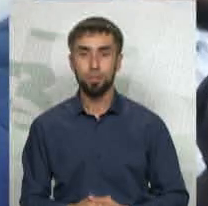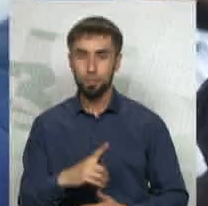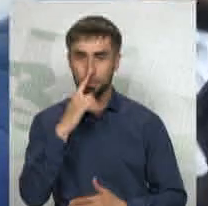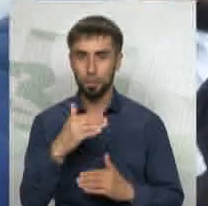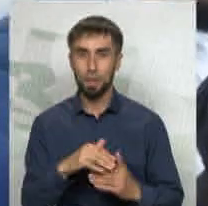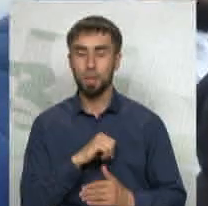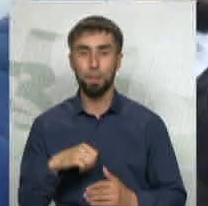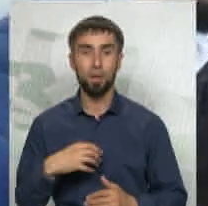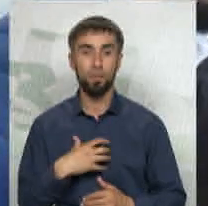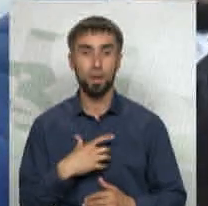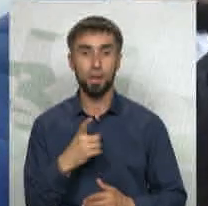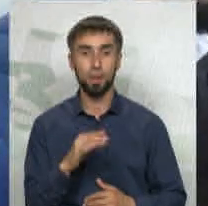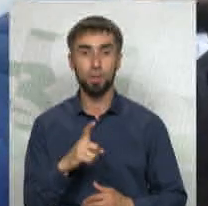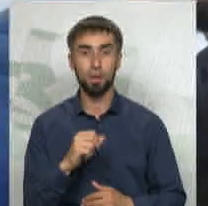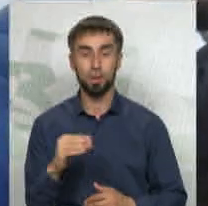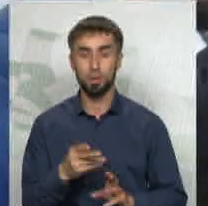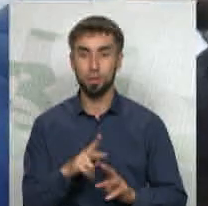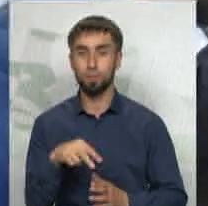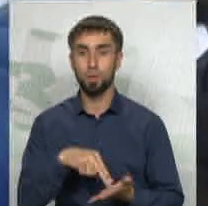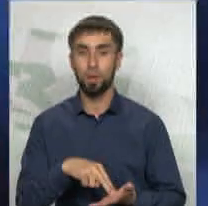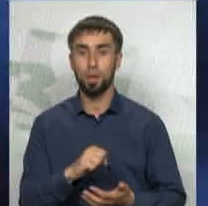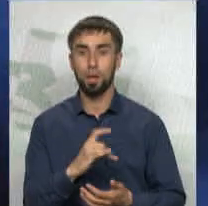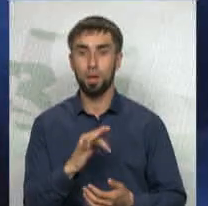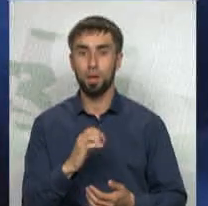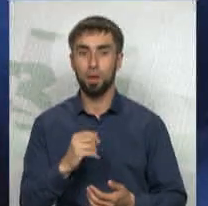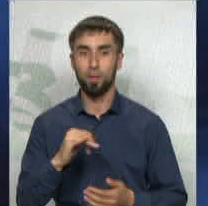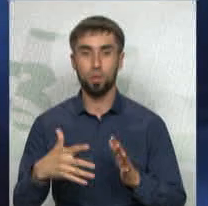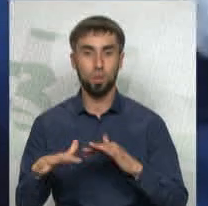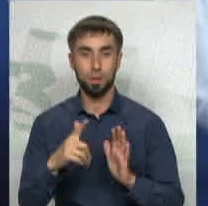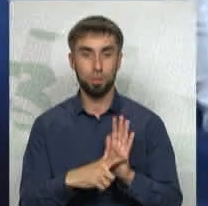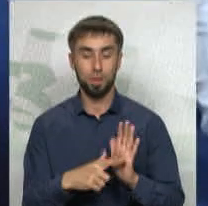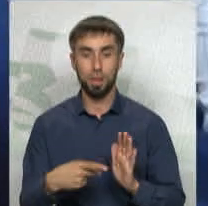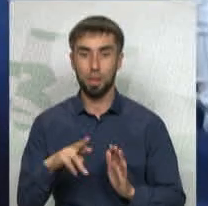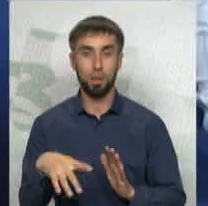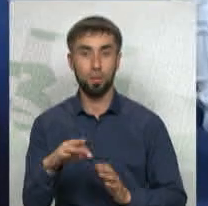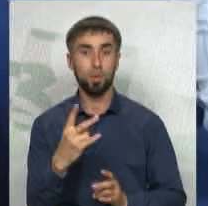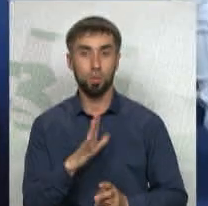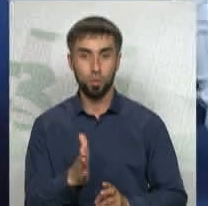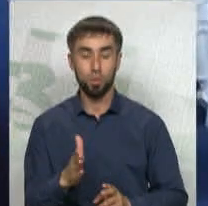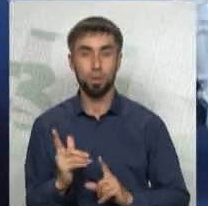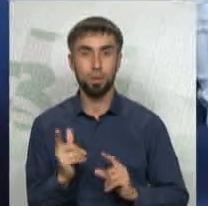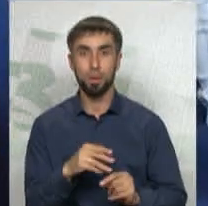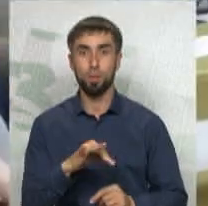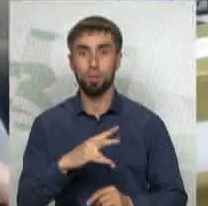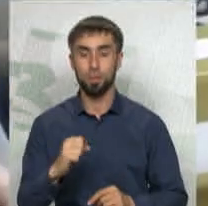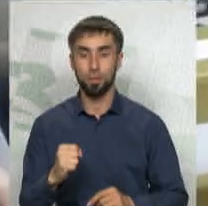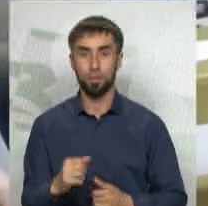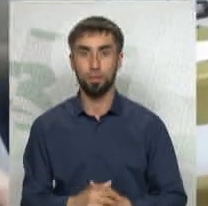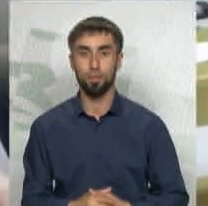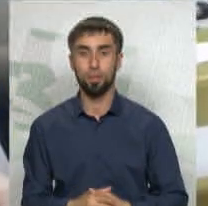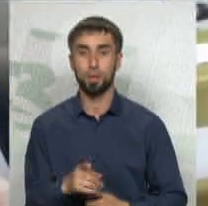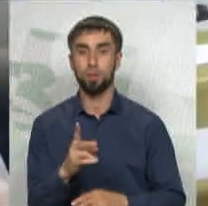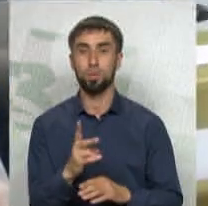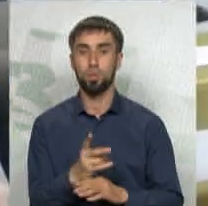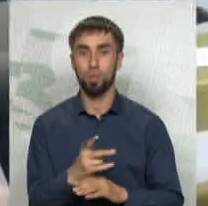Приближается самый важный этап хаджа – это стояние на горе Арафат. 7 июля все паломники должны отбыть в долину Мина, где проведут ночь,